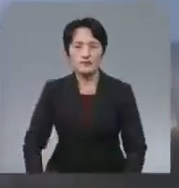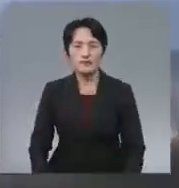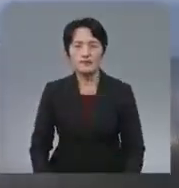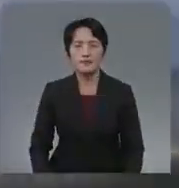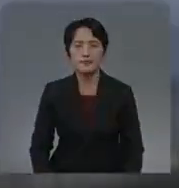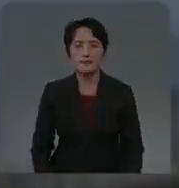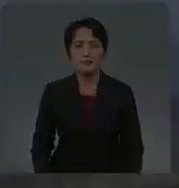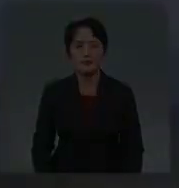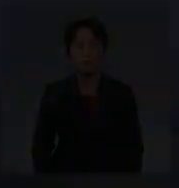séoul